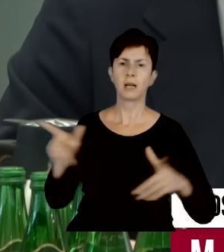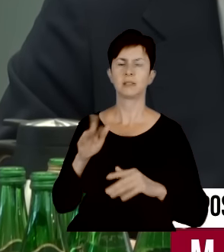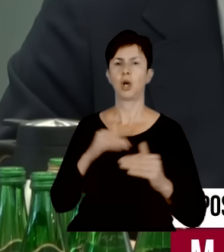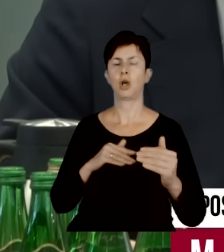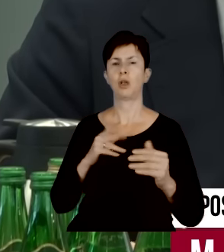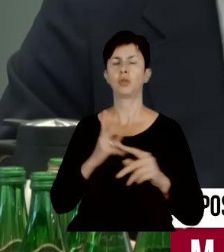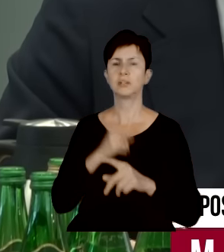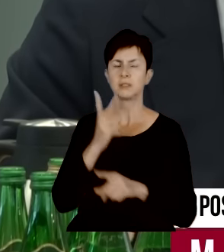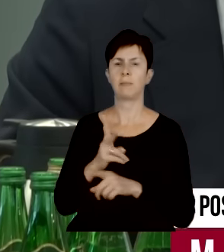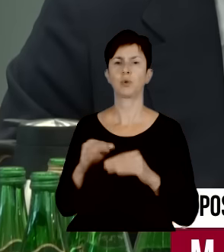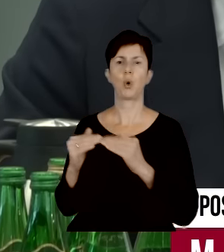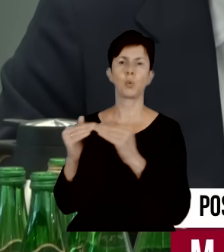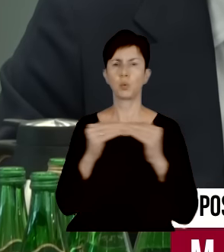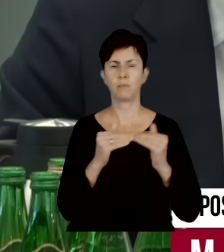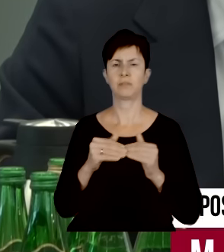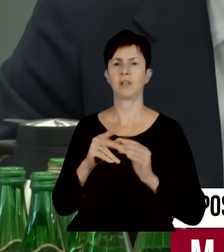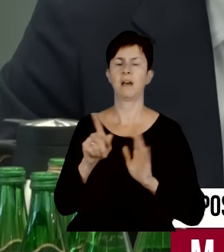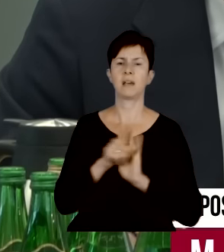tajne C